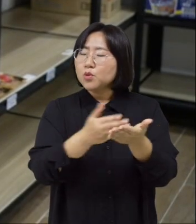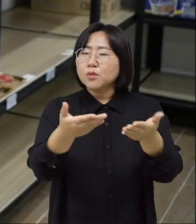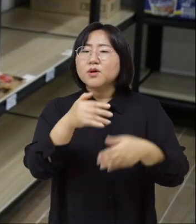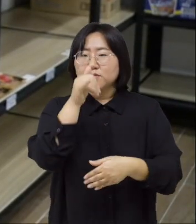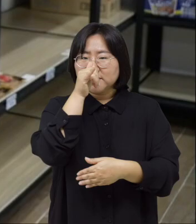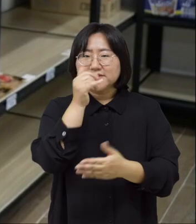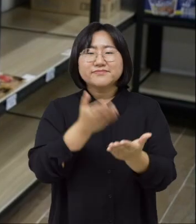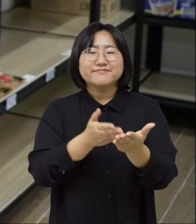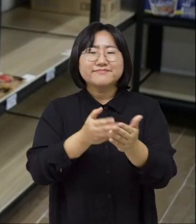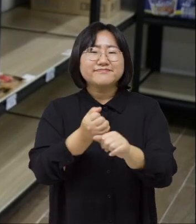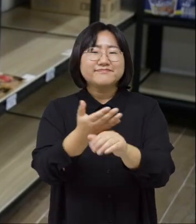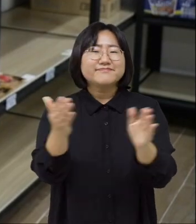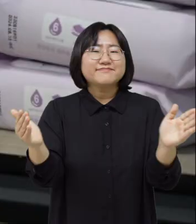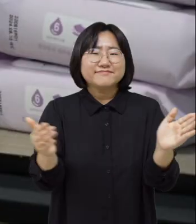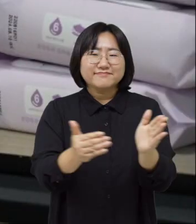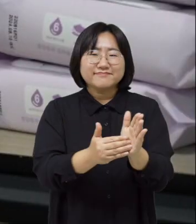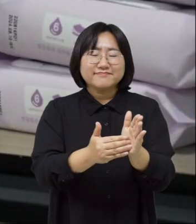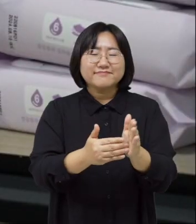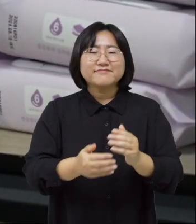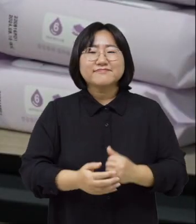지금까지 서귀포시에서 전해드렸습니다.